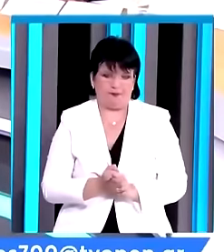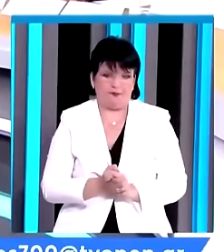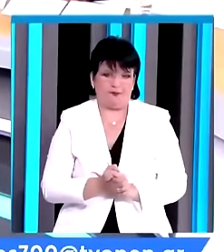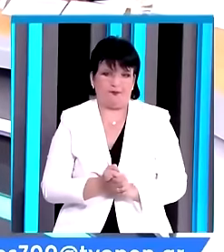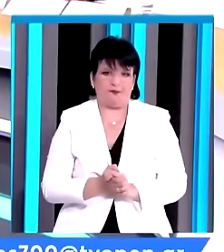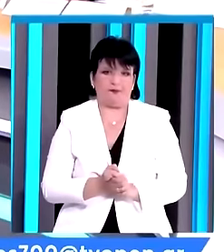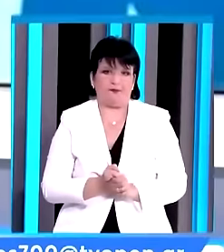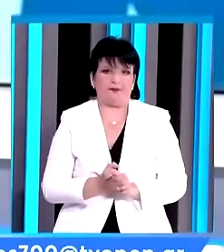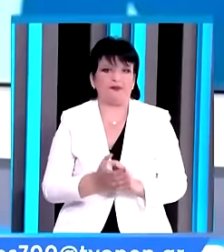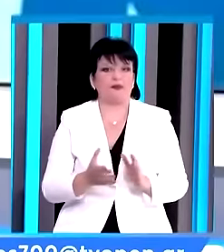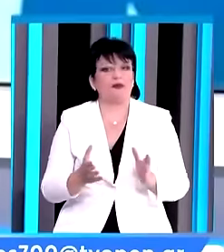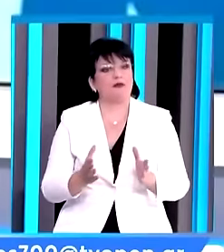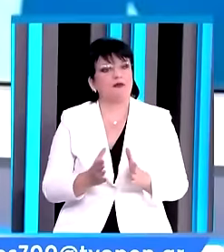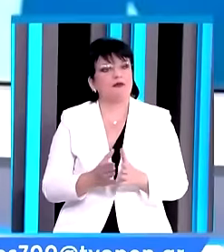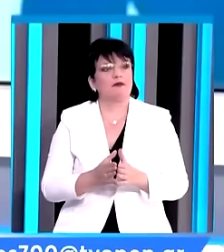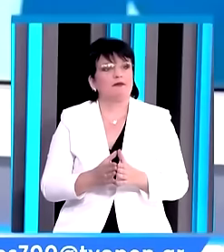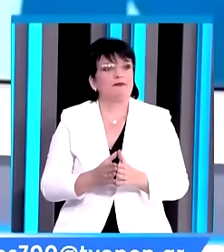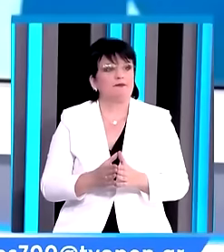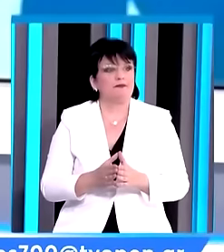Είναι πολύ,